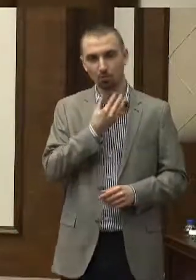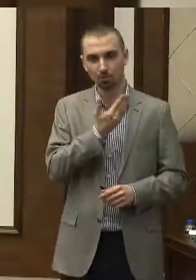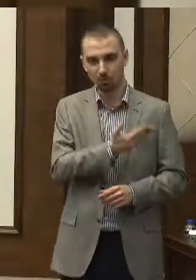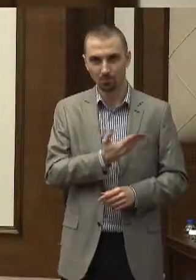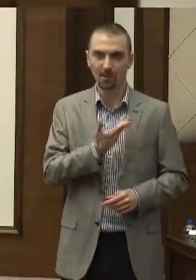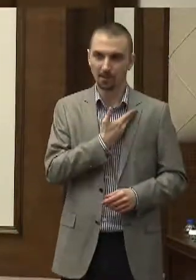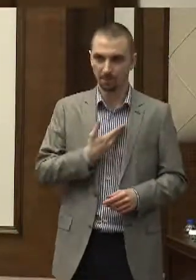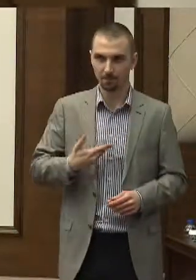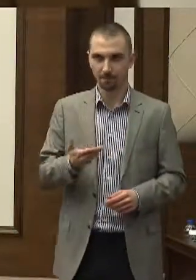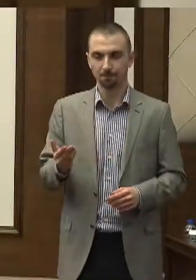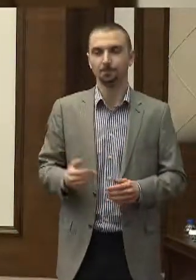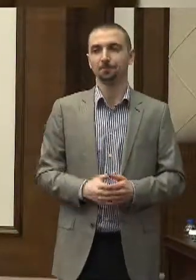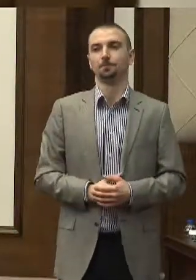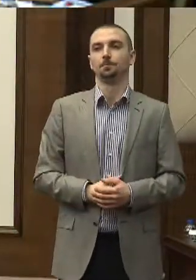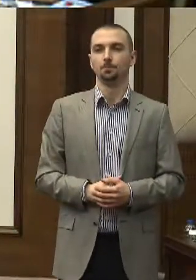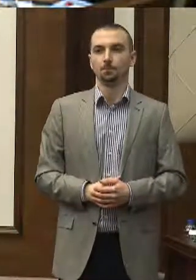ediyorum, saygılarımla.